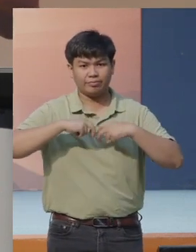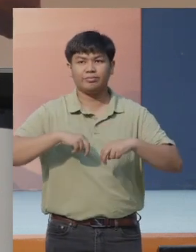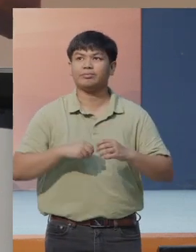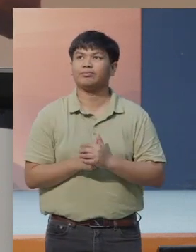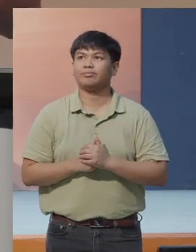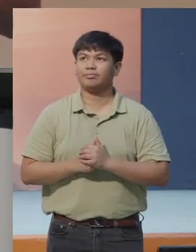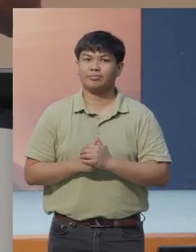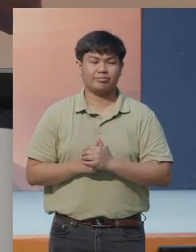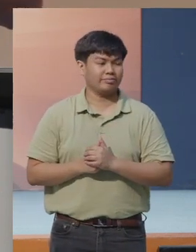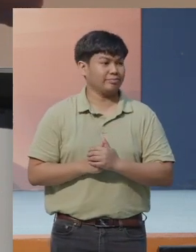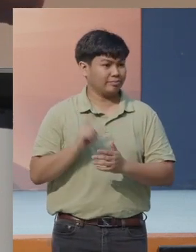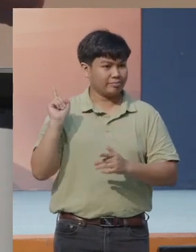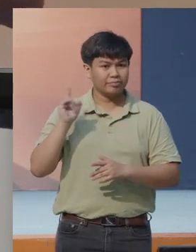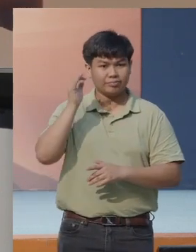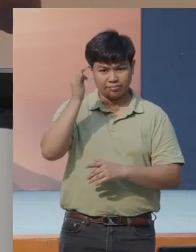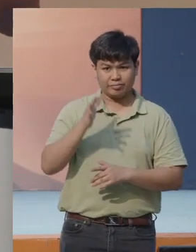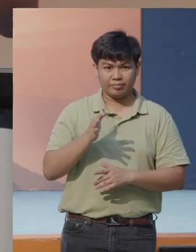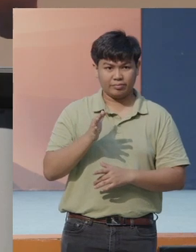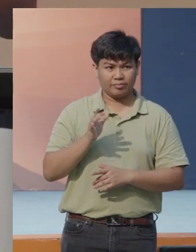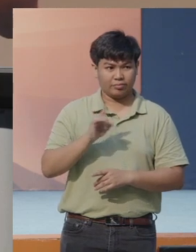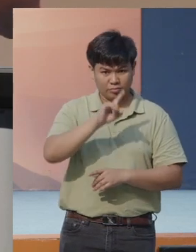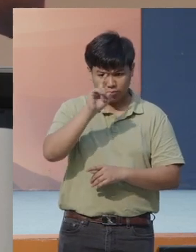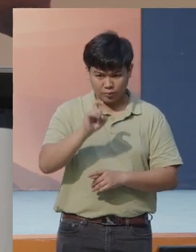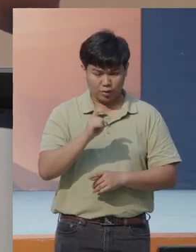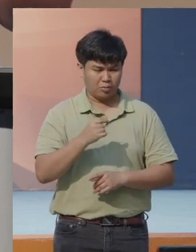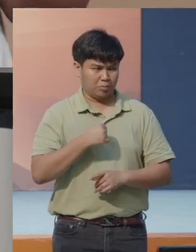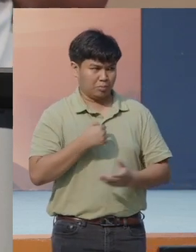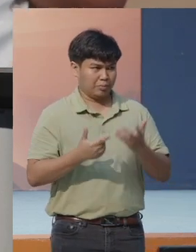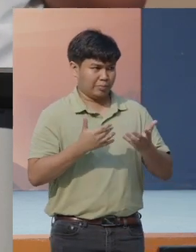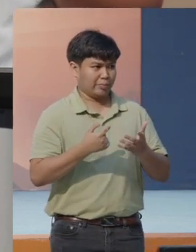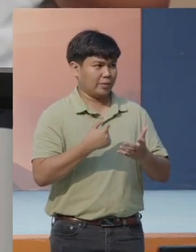ba? Nakasakit sa iba?